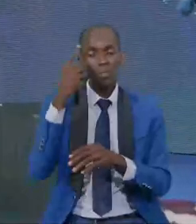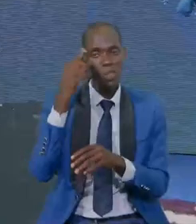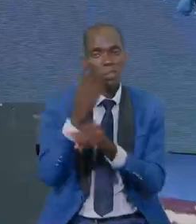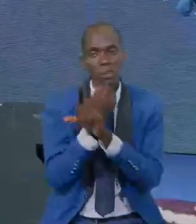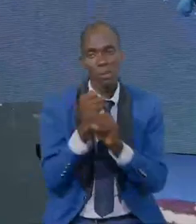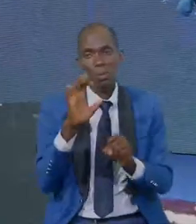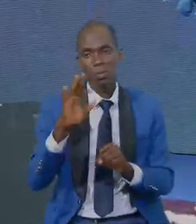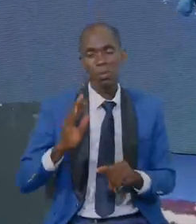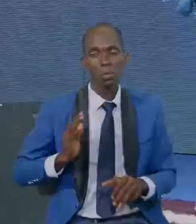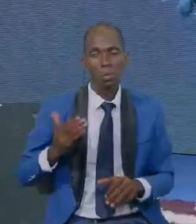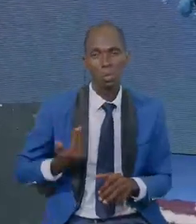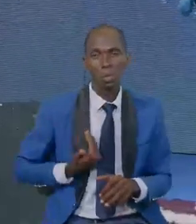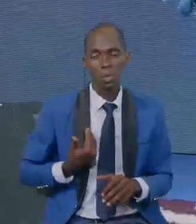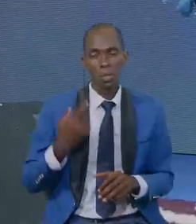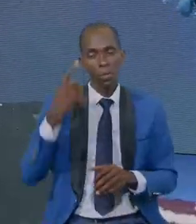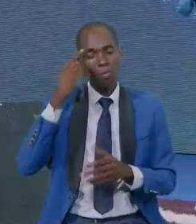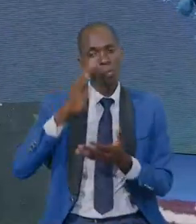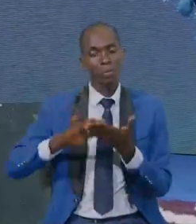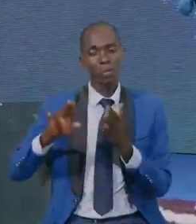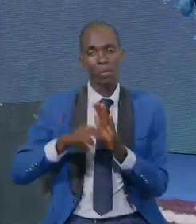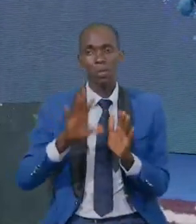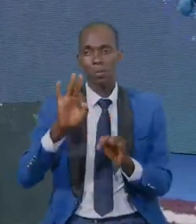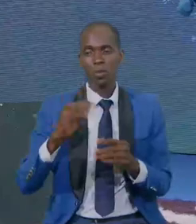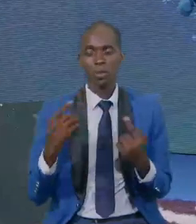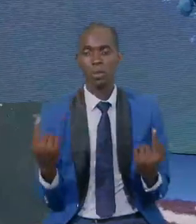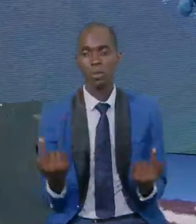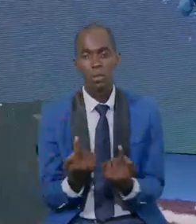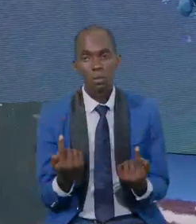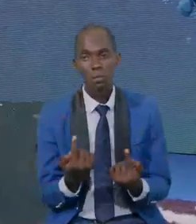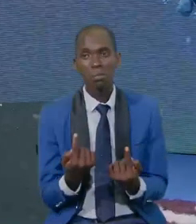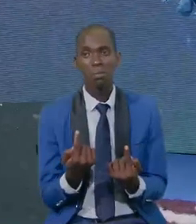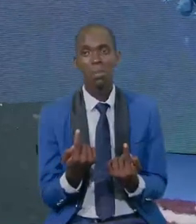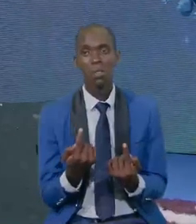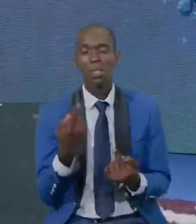demandez le salut de votre âme. Le pardon de votre âme.